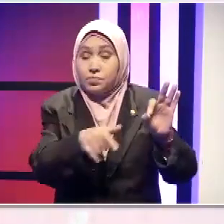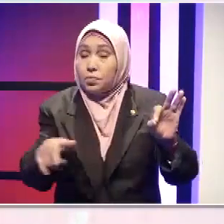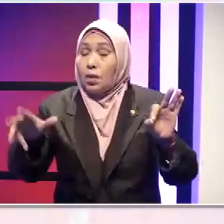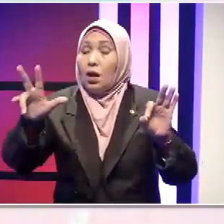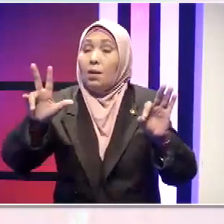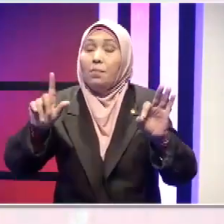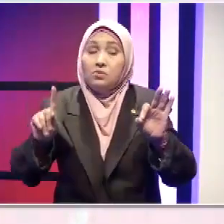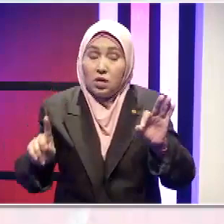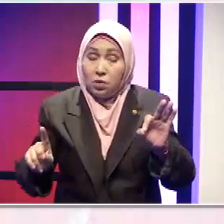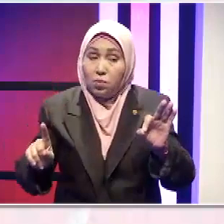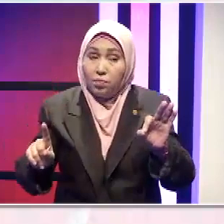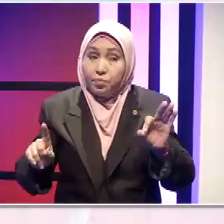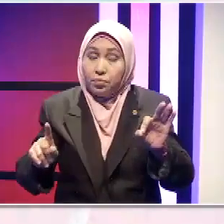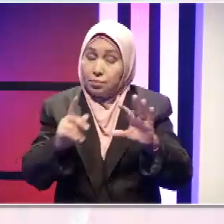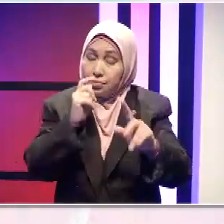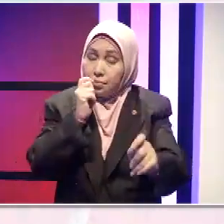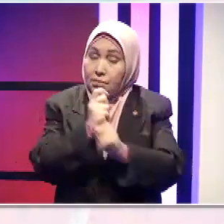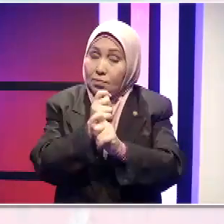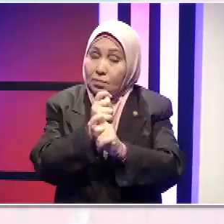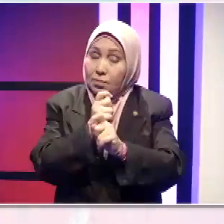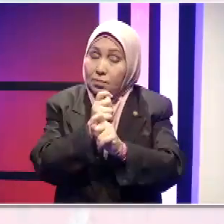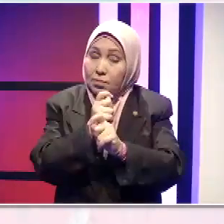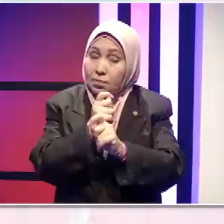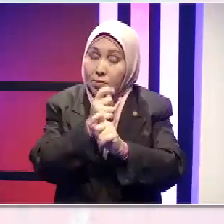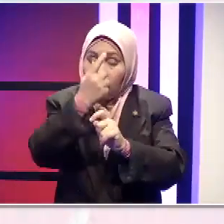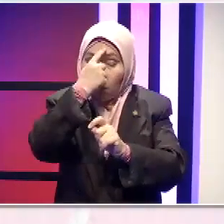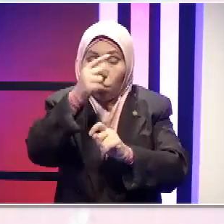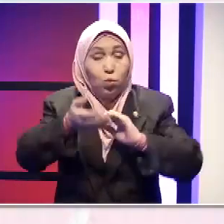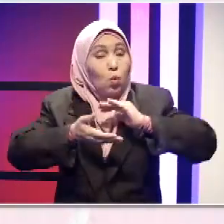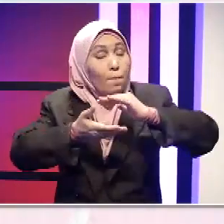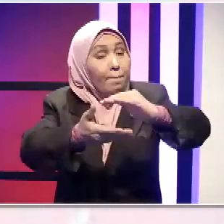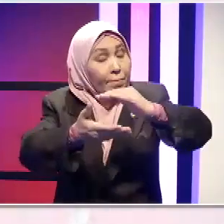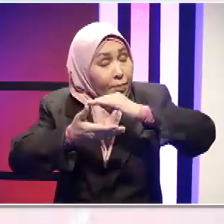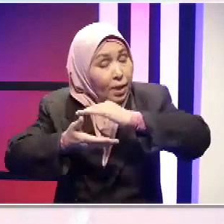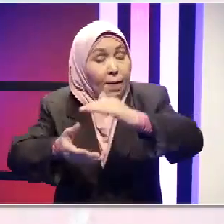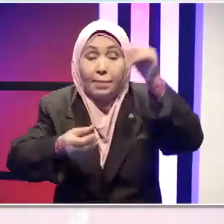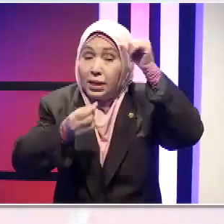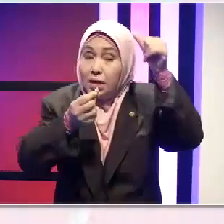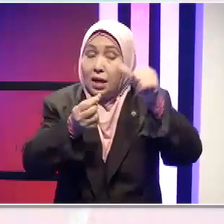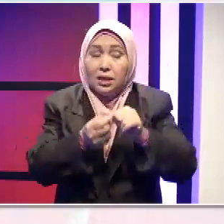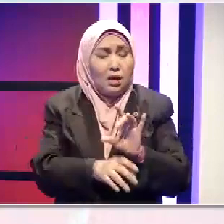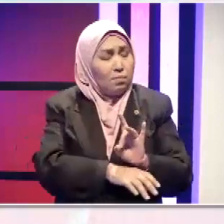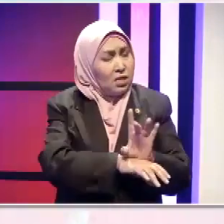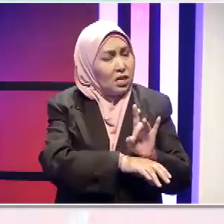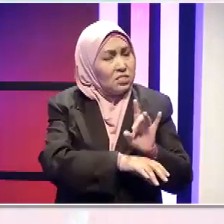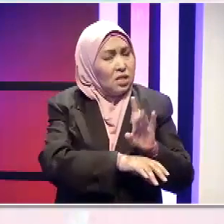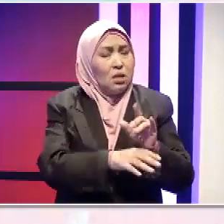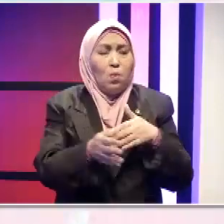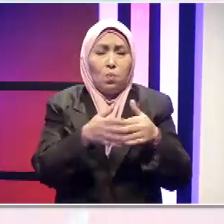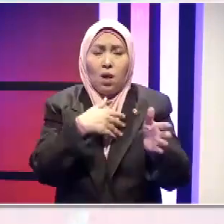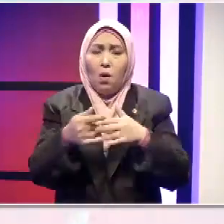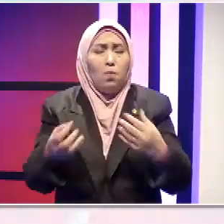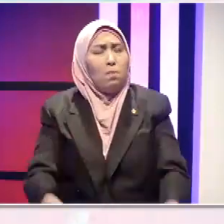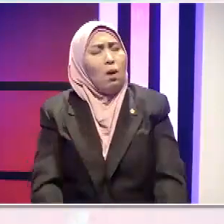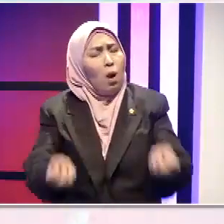31 tetaplah ya tetaplah untuk menyampaikan mengingatkan menasihati walaupun